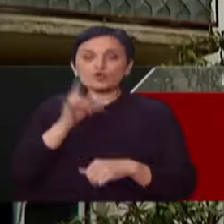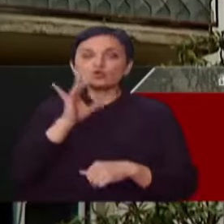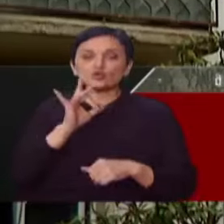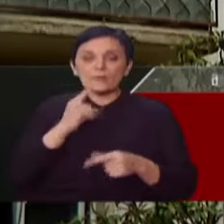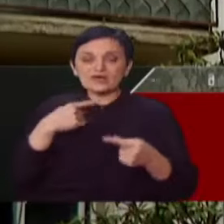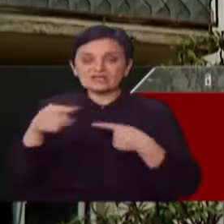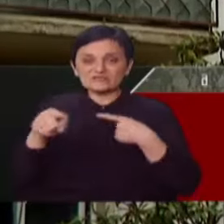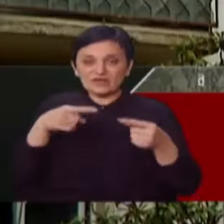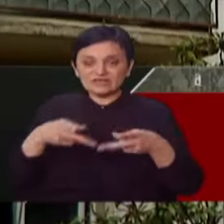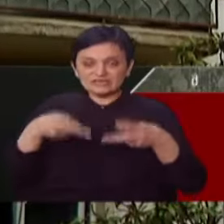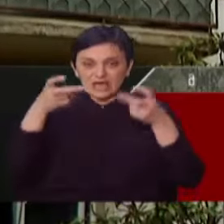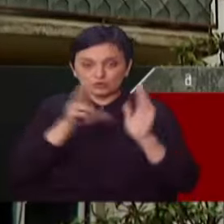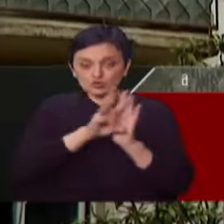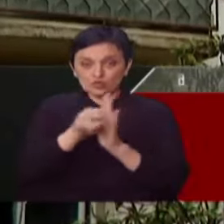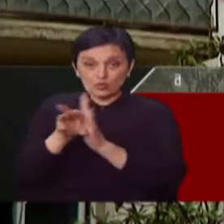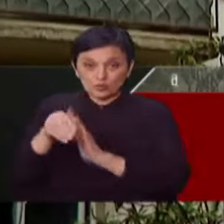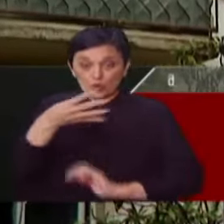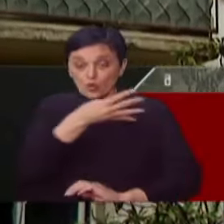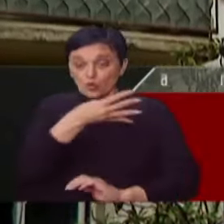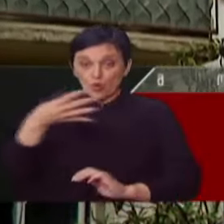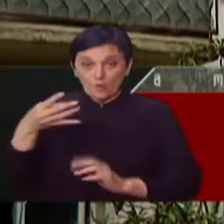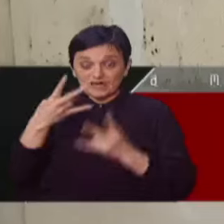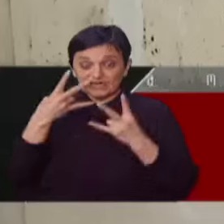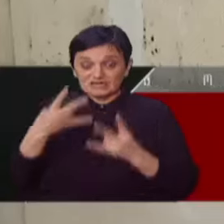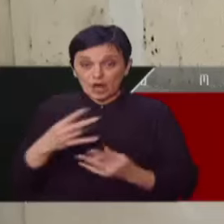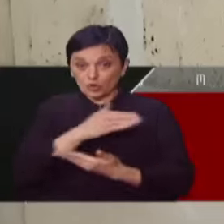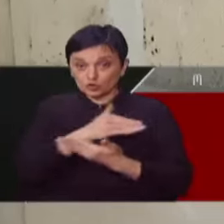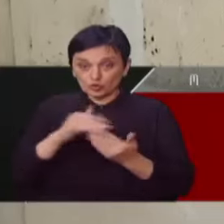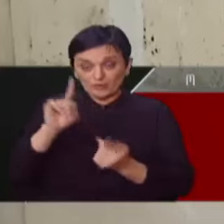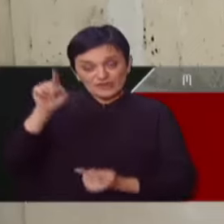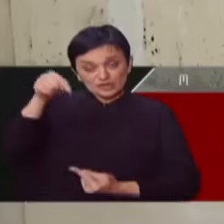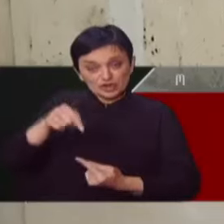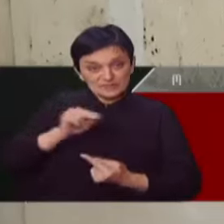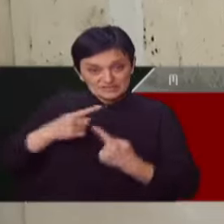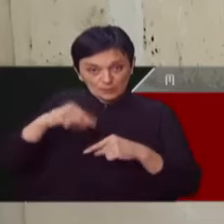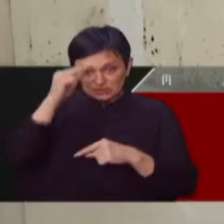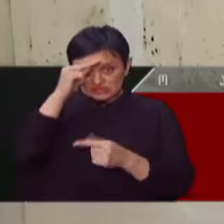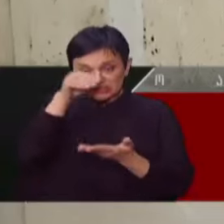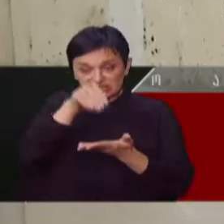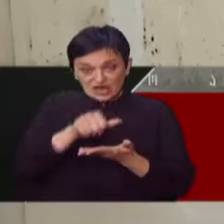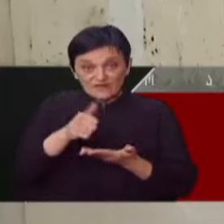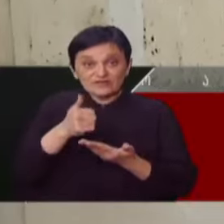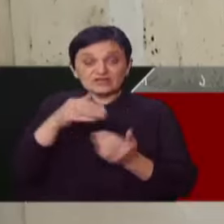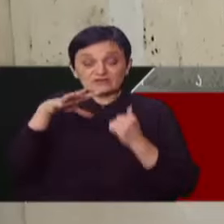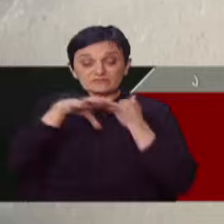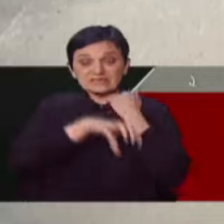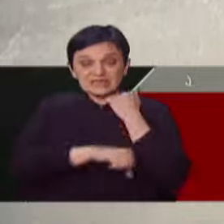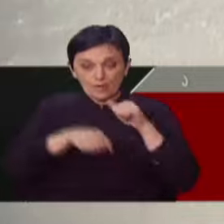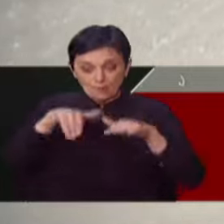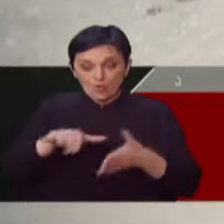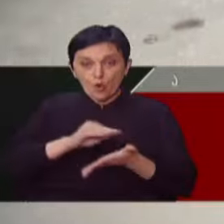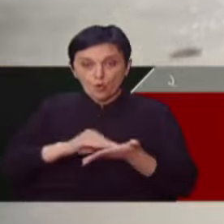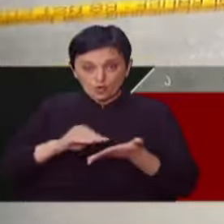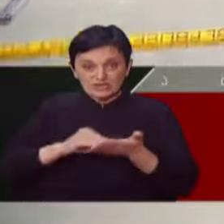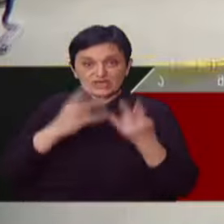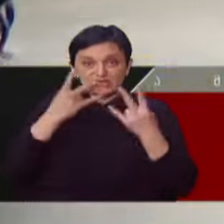svada sva sastumroshi gadaiqvana. Korpusis dazianebis dones shesabamisi samsakhurebis tsavlopen. Sabolo dasknis shemdeg daiqeba